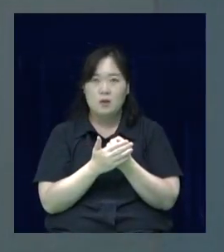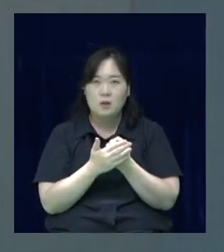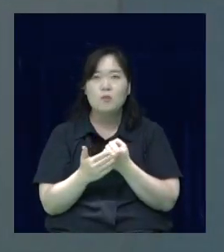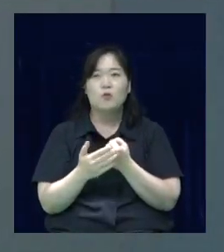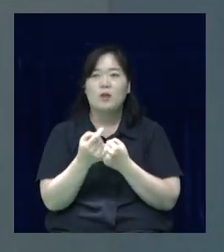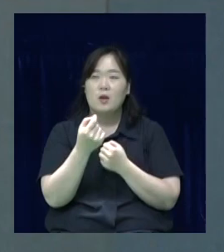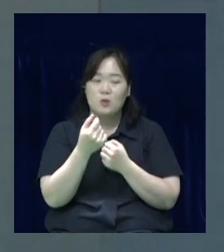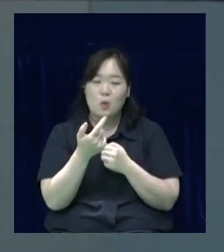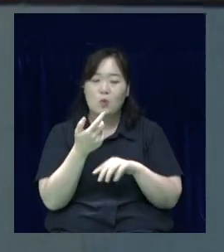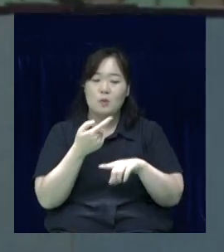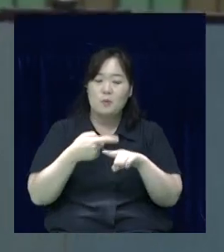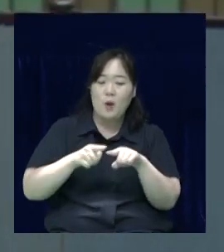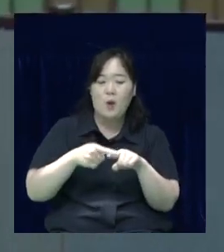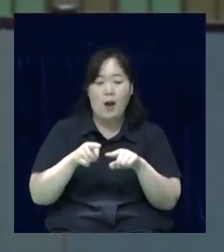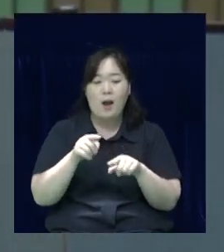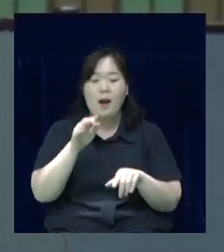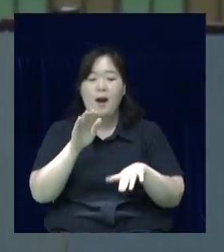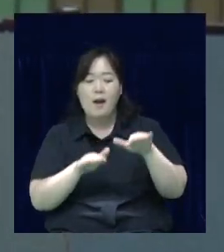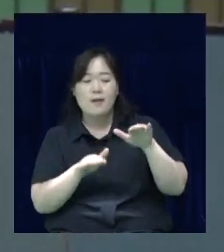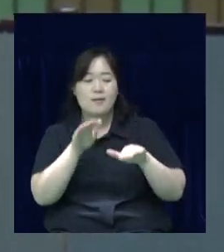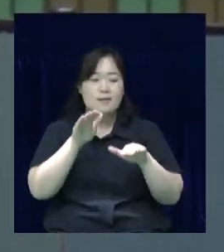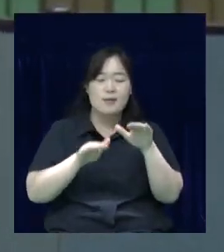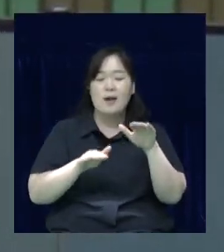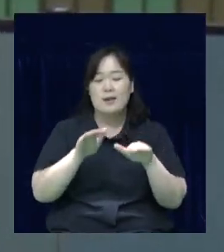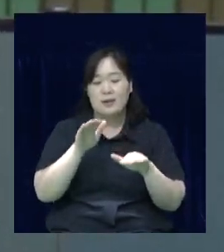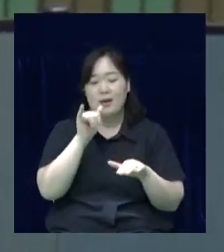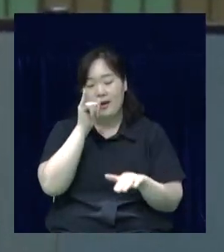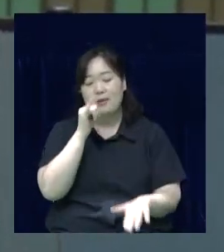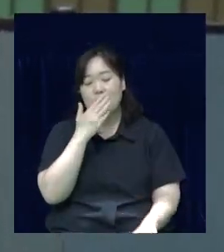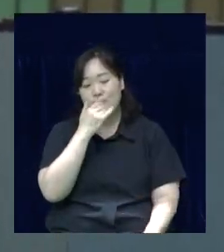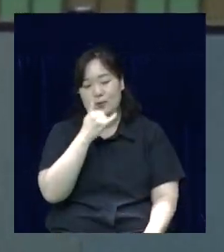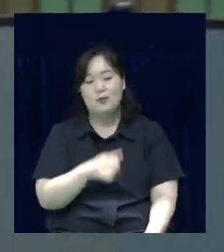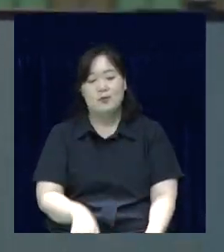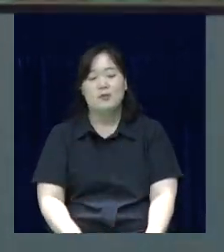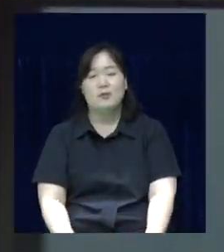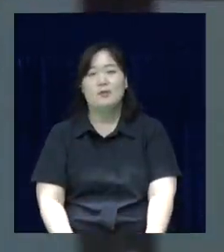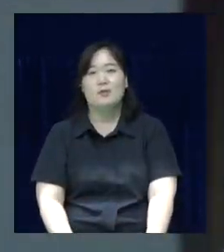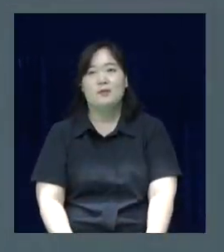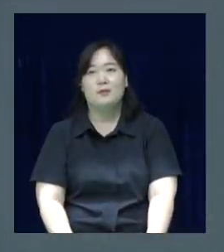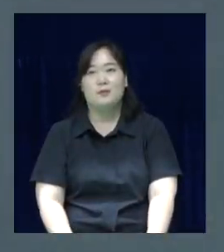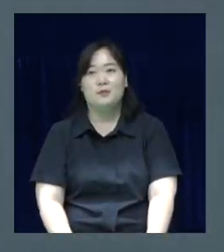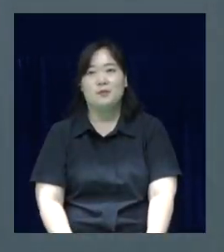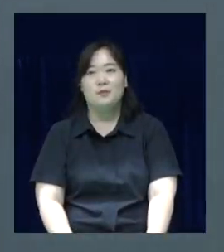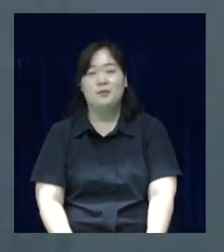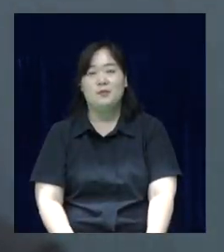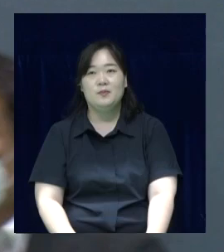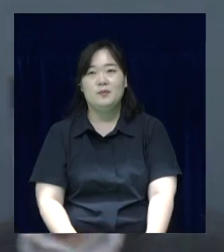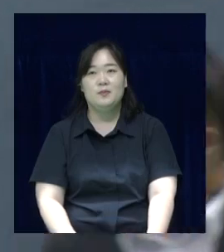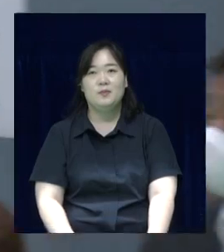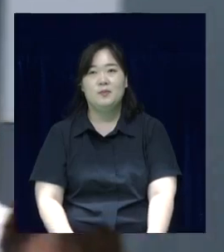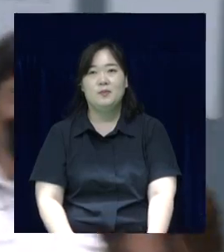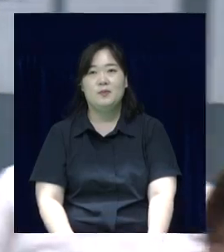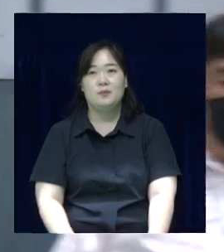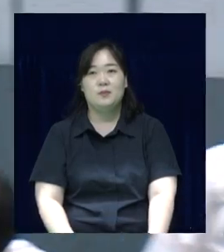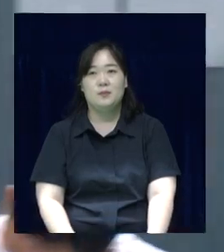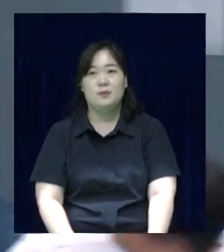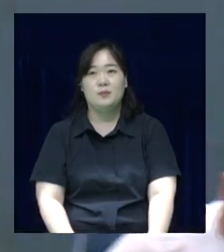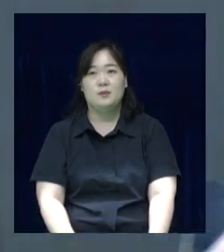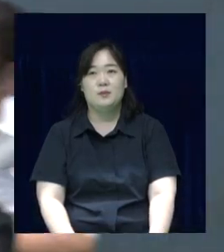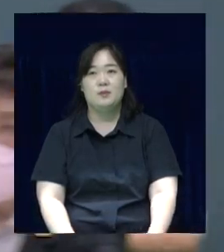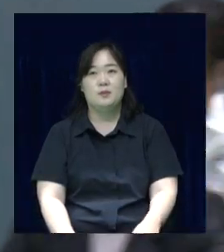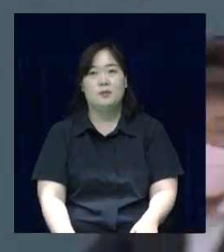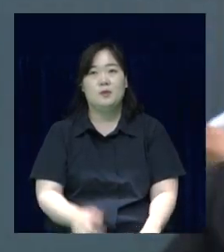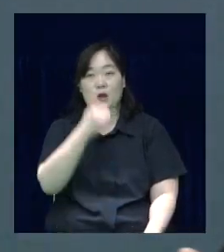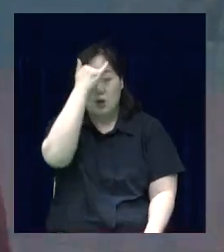이게 심판님들께서 각도에 맞춰서 잘 판정해 주시길 거라고 저 봐집니다. 그렇습니다. 예. 자, 이제